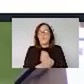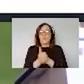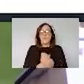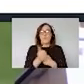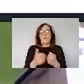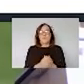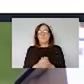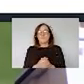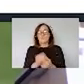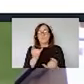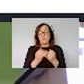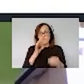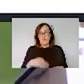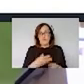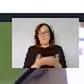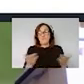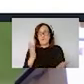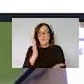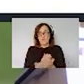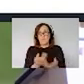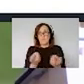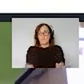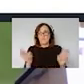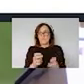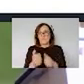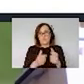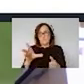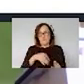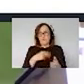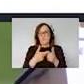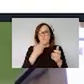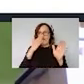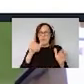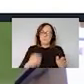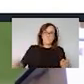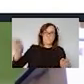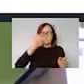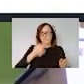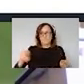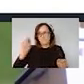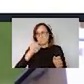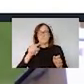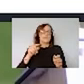też, jeśli Państwo już właśnie coś zrobią, to ja mogę sobie pokazywać to i zakreślać